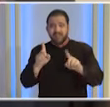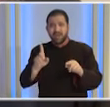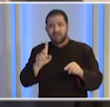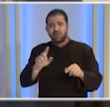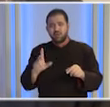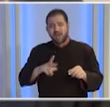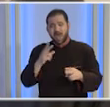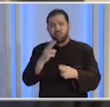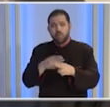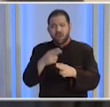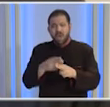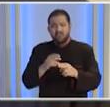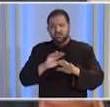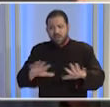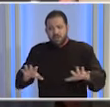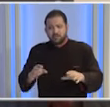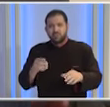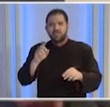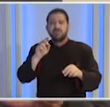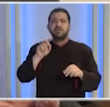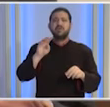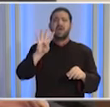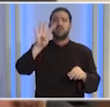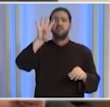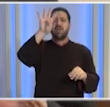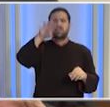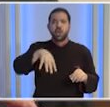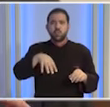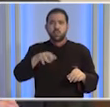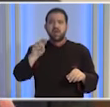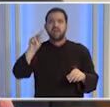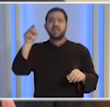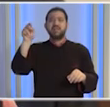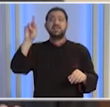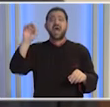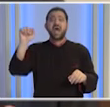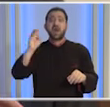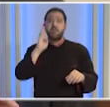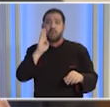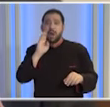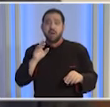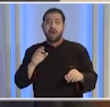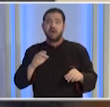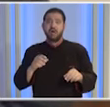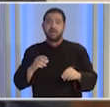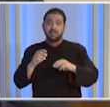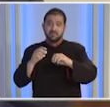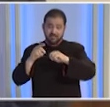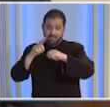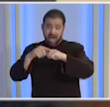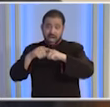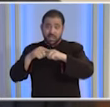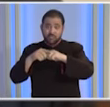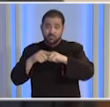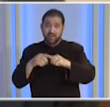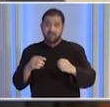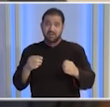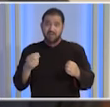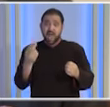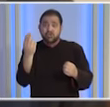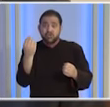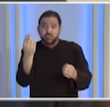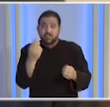fine. Dar mama s-a căsătorit la vârsta de 16 ani neîmpliniți, fără 2 luni. Și